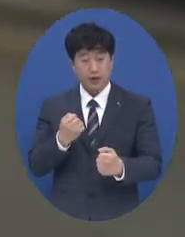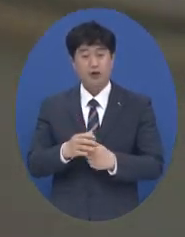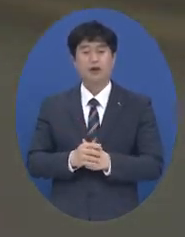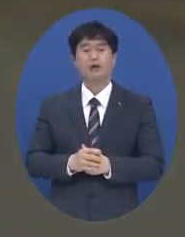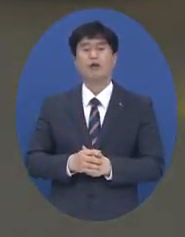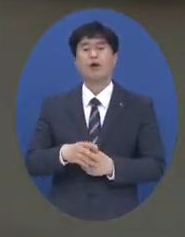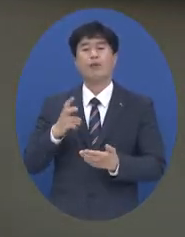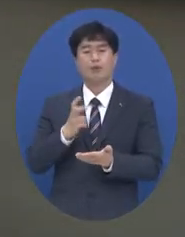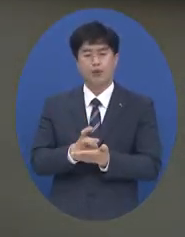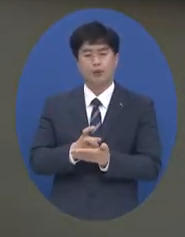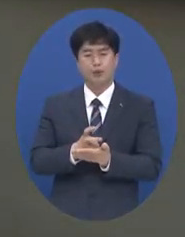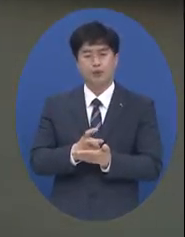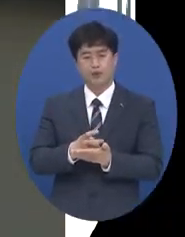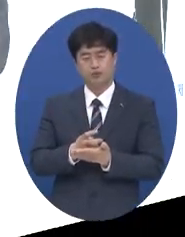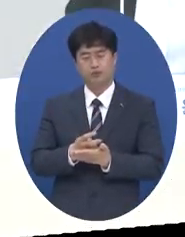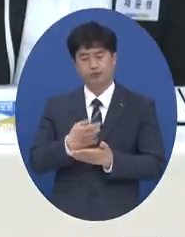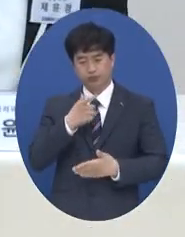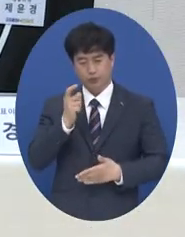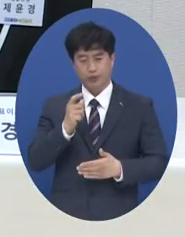제도가 뒤처져 있다는 겁니다.